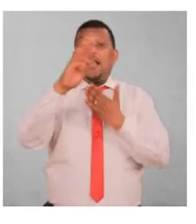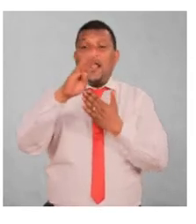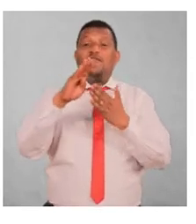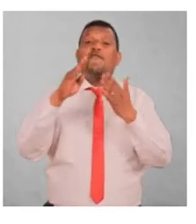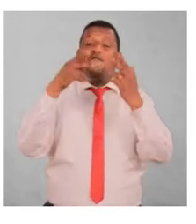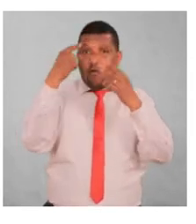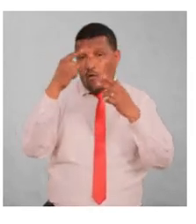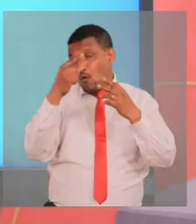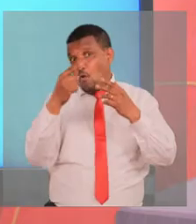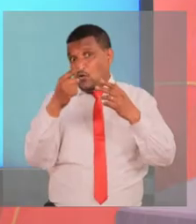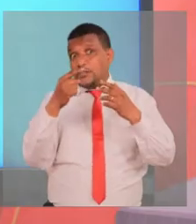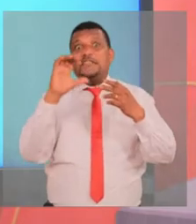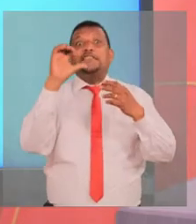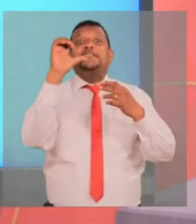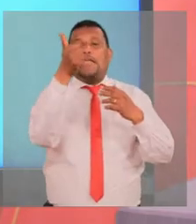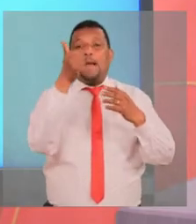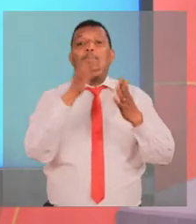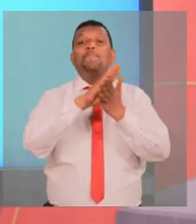600